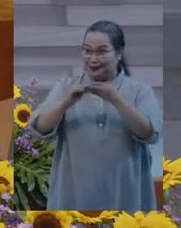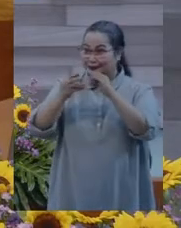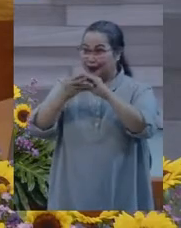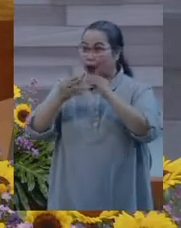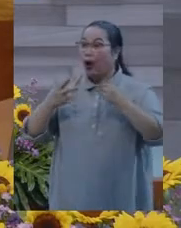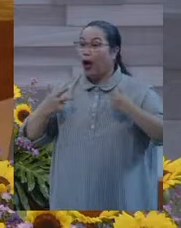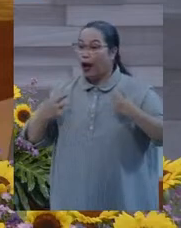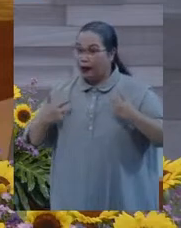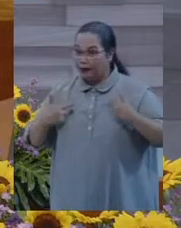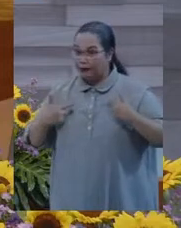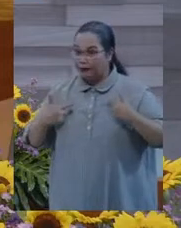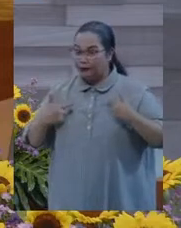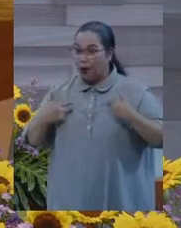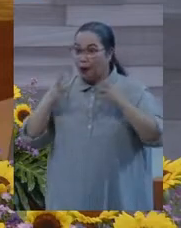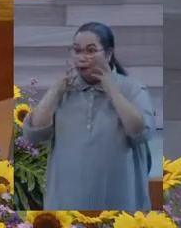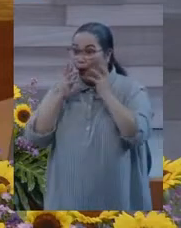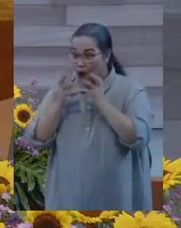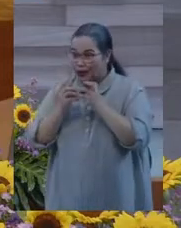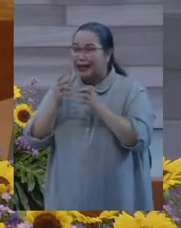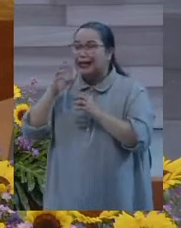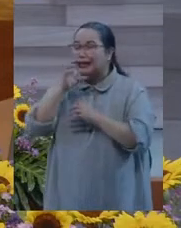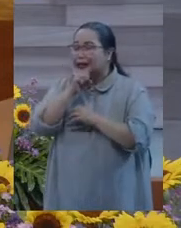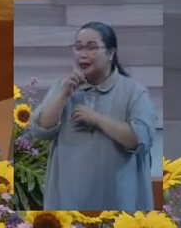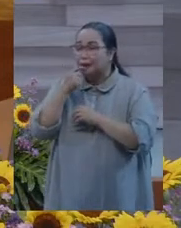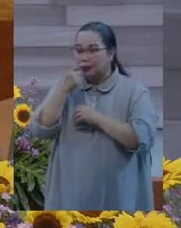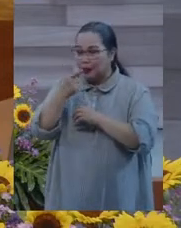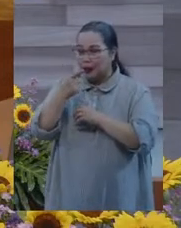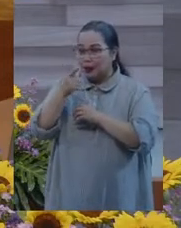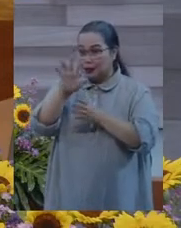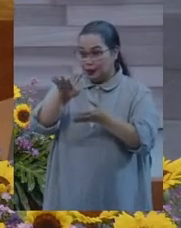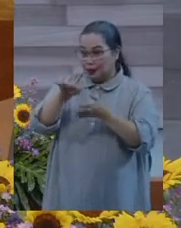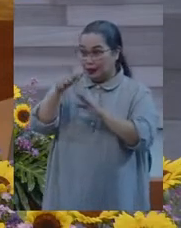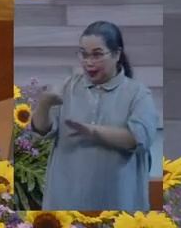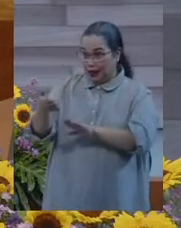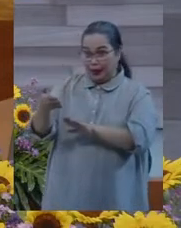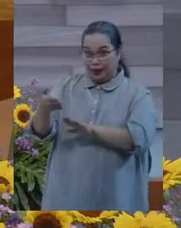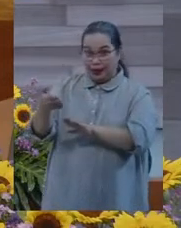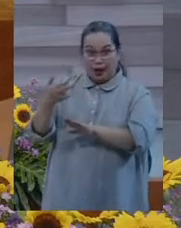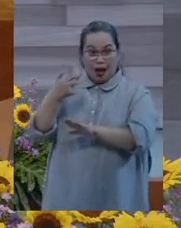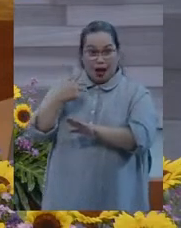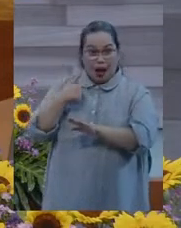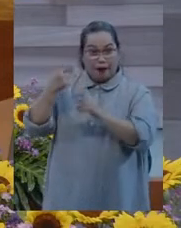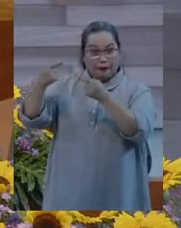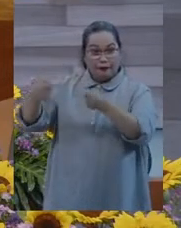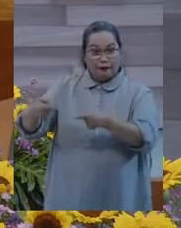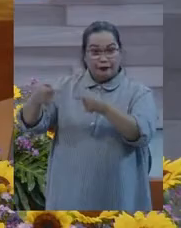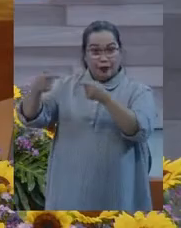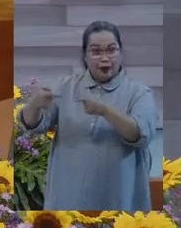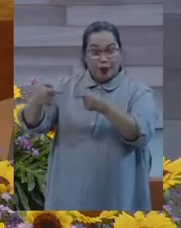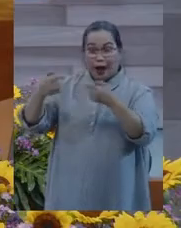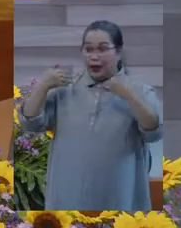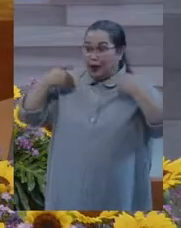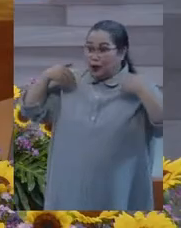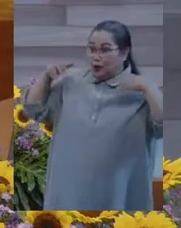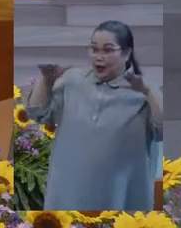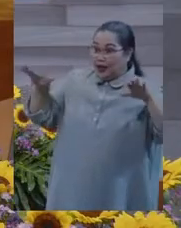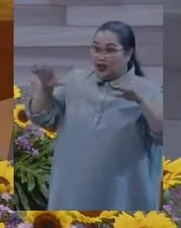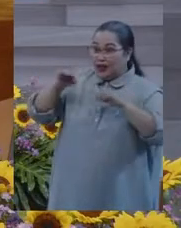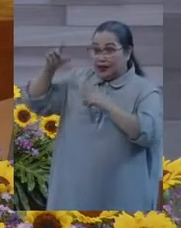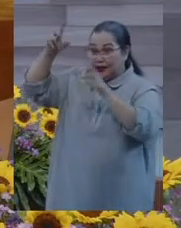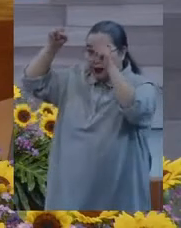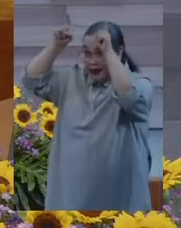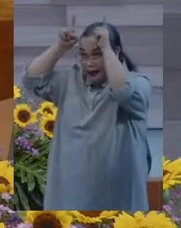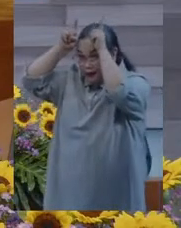si Moises daw, nung siya'y namatay, ay nagtalo si Michael at ang demonyo at